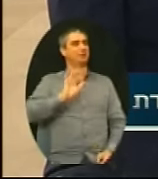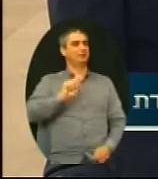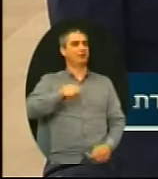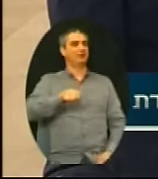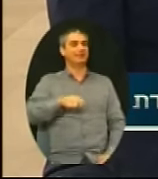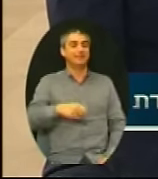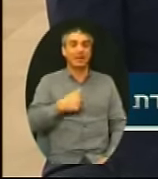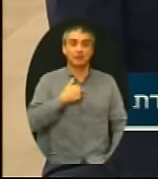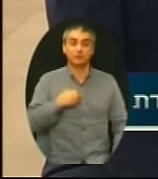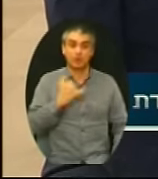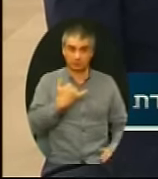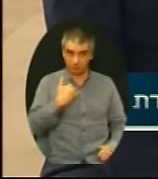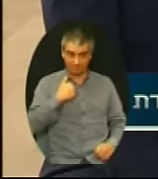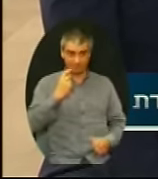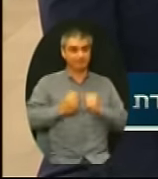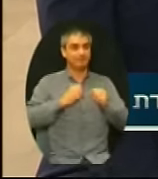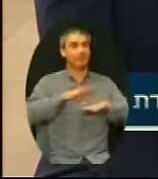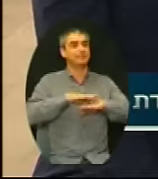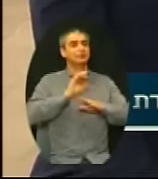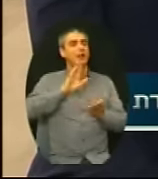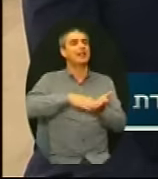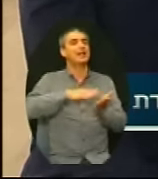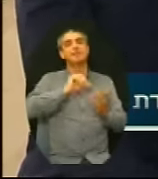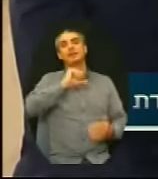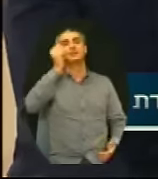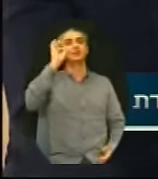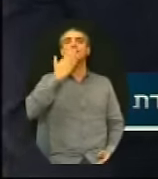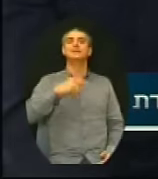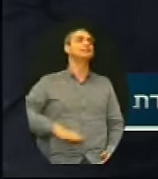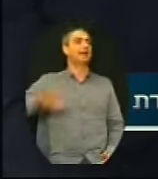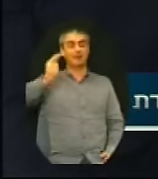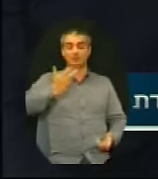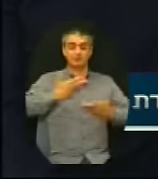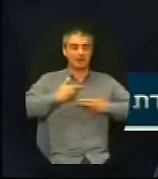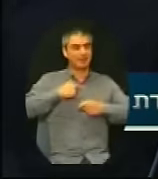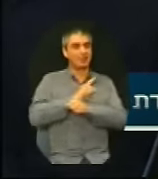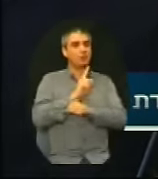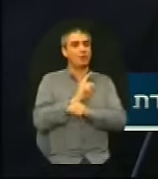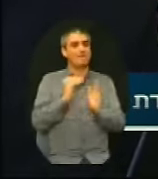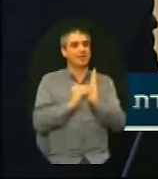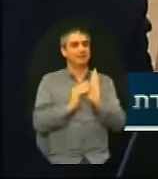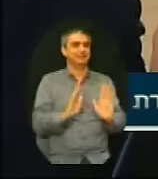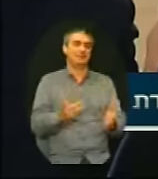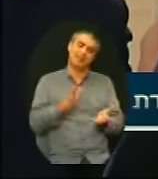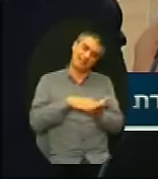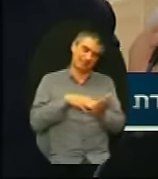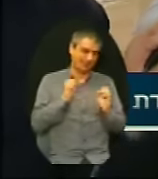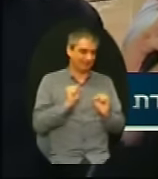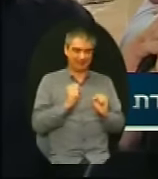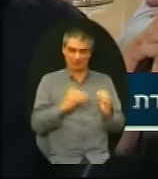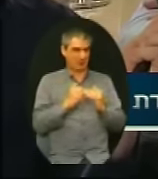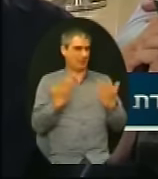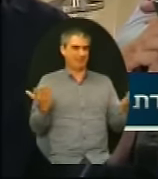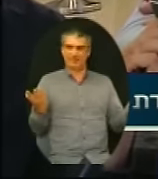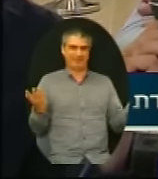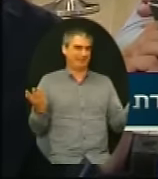הריבן, אני רוצה לרוץ עכשיו למשרה של הריבן הראשי לישראל, והם רוצים לתת לי תקופת צינון. אז ריבה וצינון זה לא הולך.